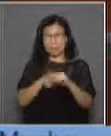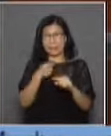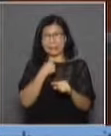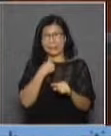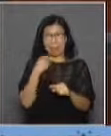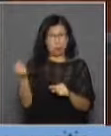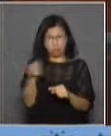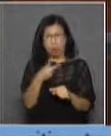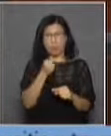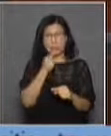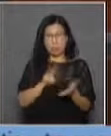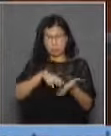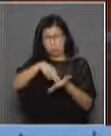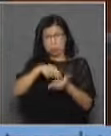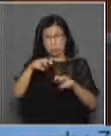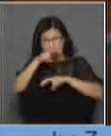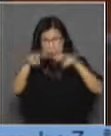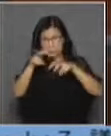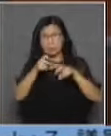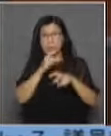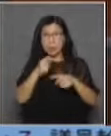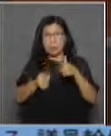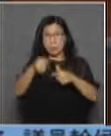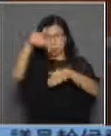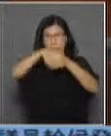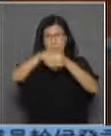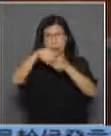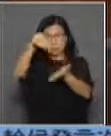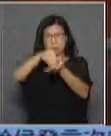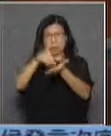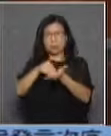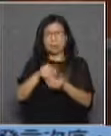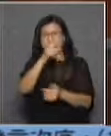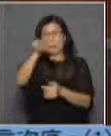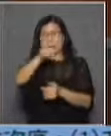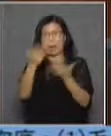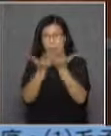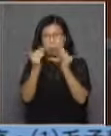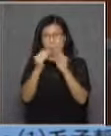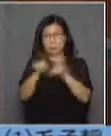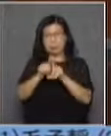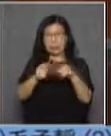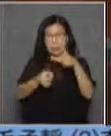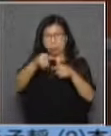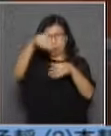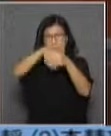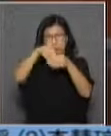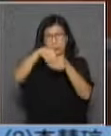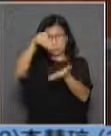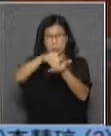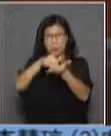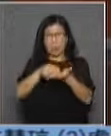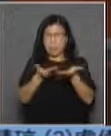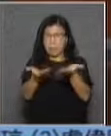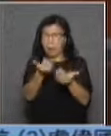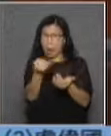行呢一個嘅獨立調查，進行呢個公投決定？好似啲大學家咁樣呢，用公投決定俾唔俾啊